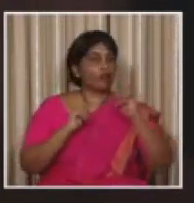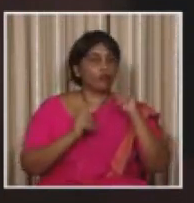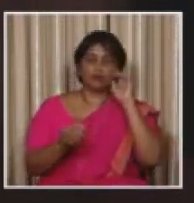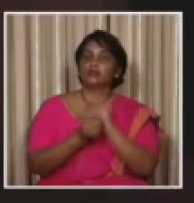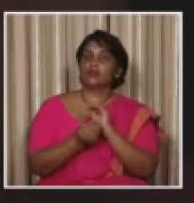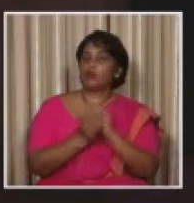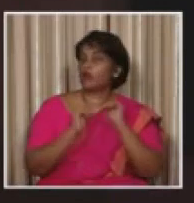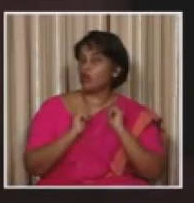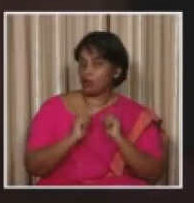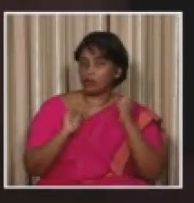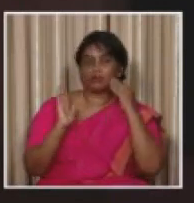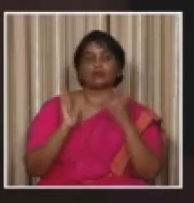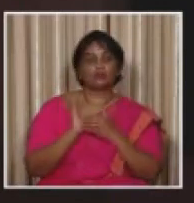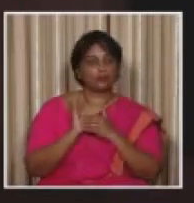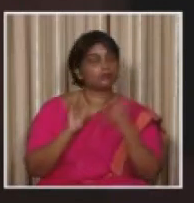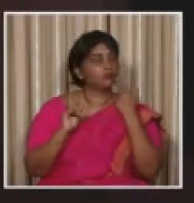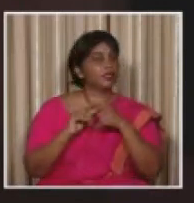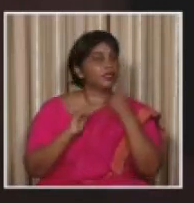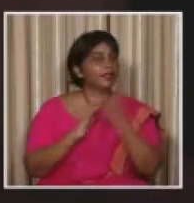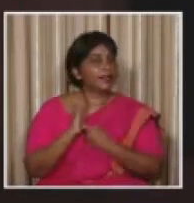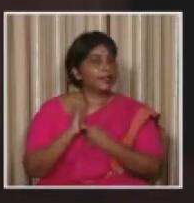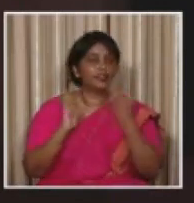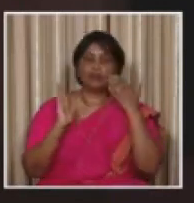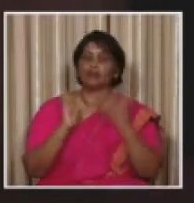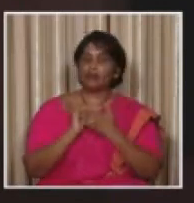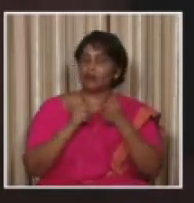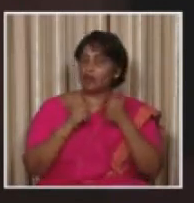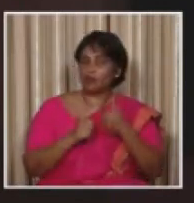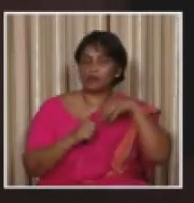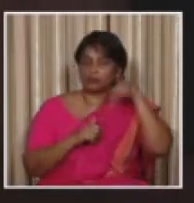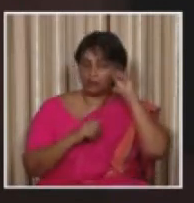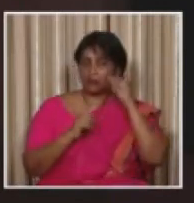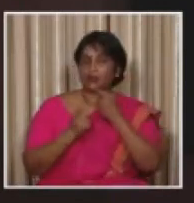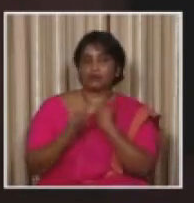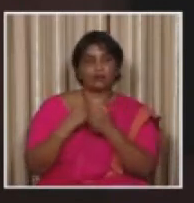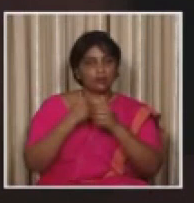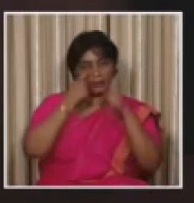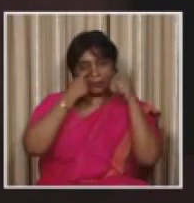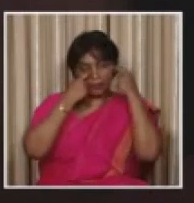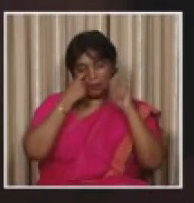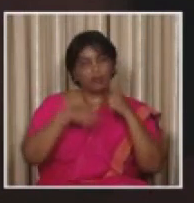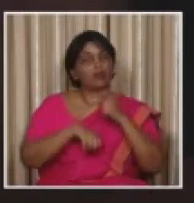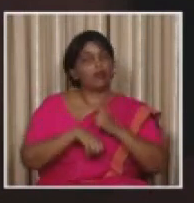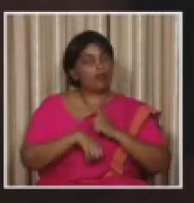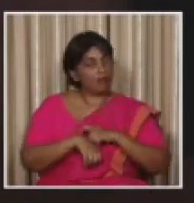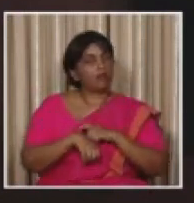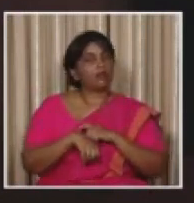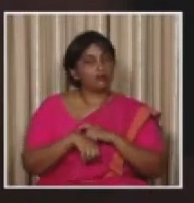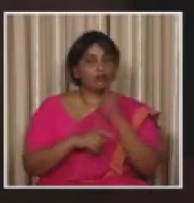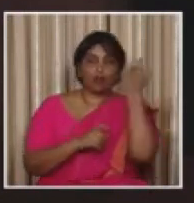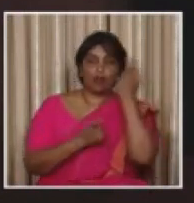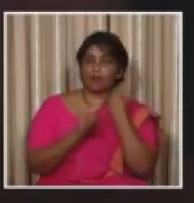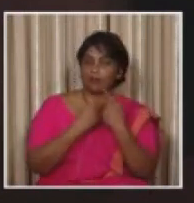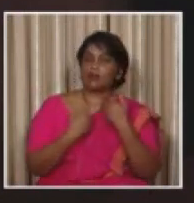ආරක්ෂා කරගන්නේ කොහොමද කියන එක, ඒ පිළිබඳ ඇති නීතිමය රාමුව හොඳින් අවබෝධ කරගෙන අධ්‍යයනය කළා, ඒ සඳහා තියෙන අවස්ථාවන් අපි සොයා